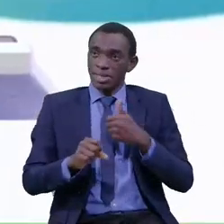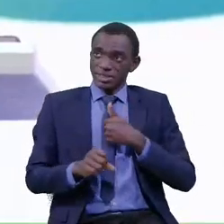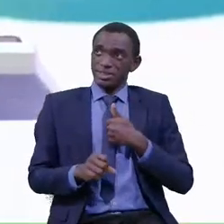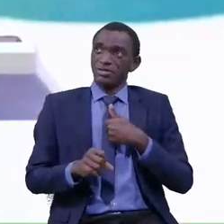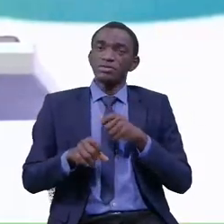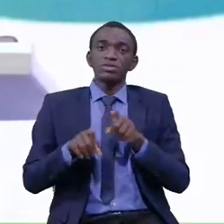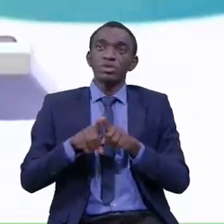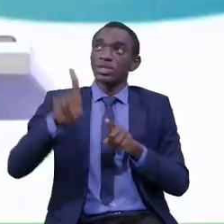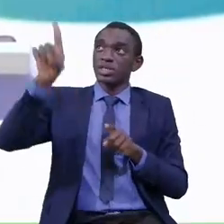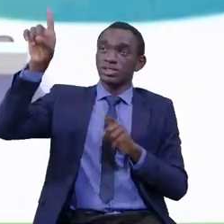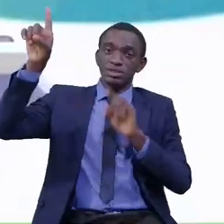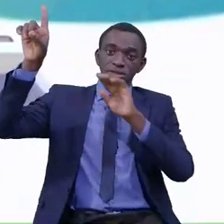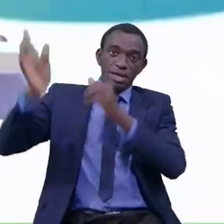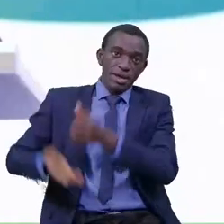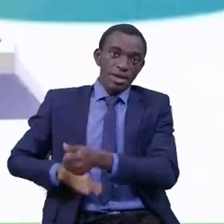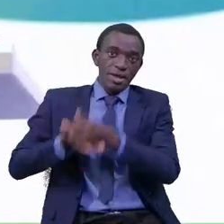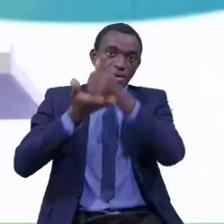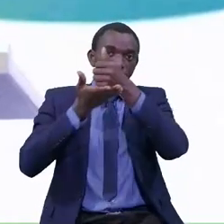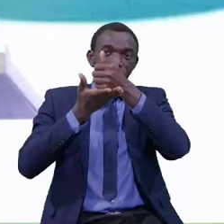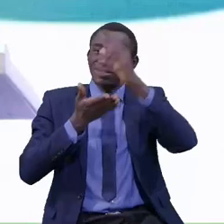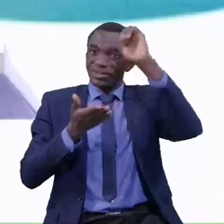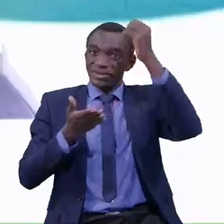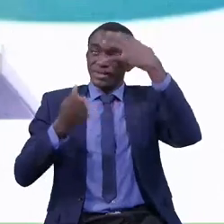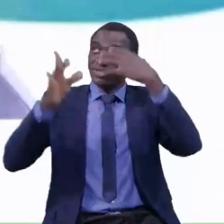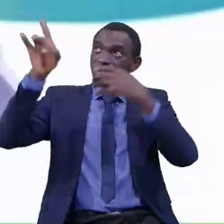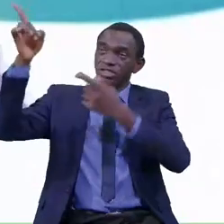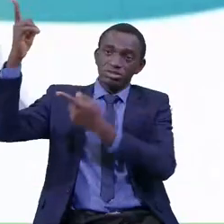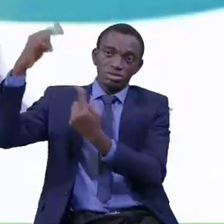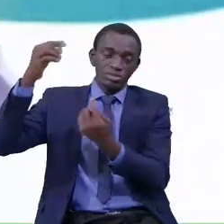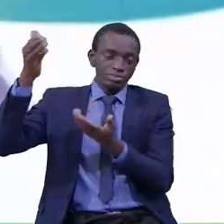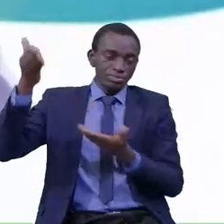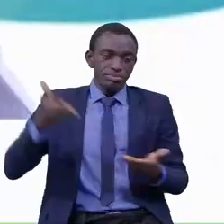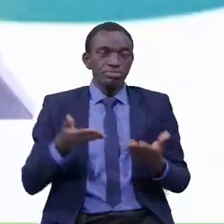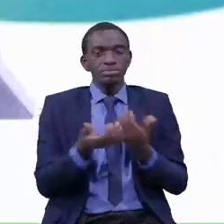Ainsi, la grâce de Dieu, source de salut,